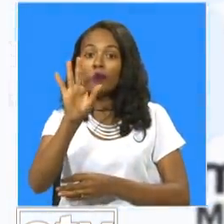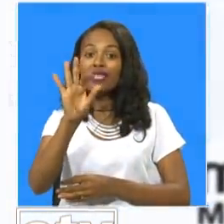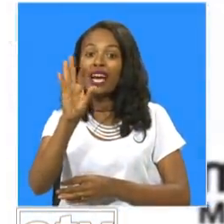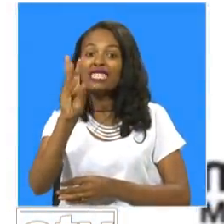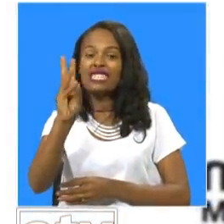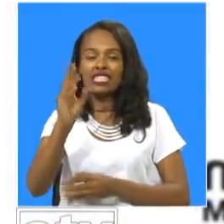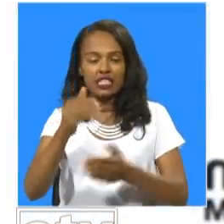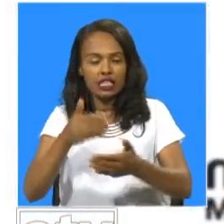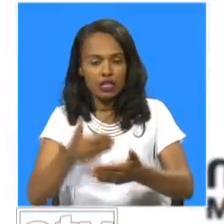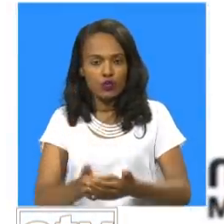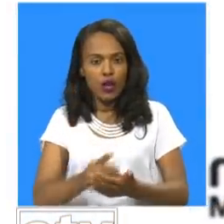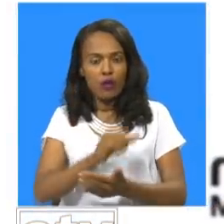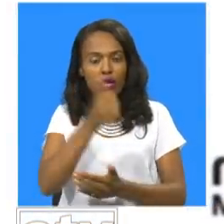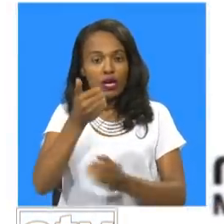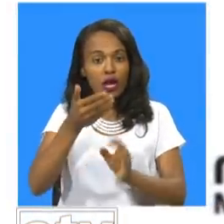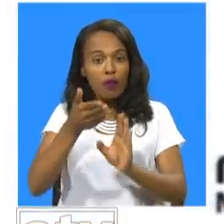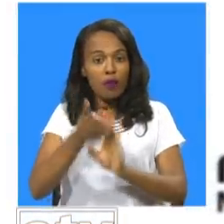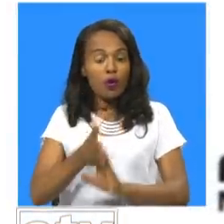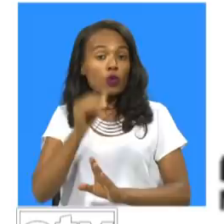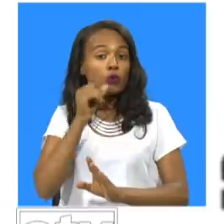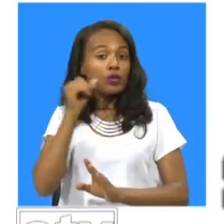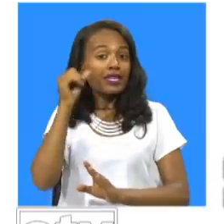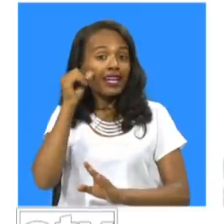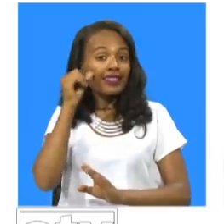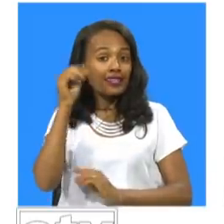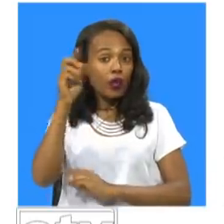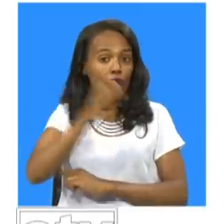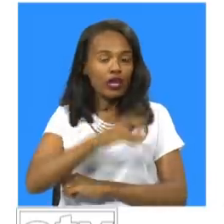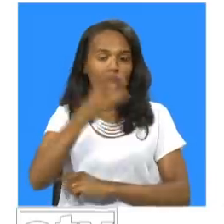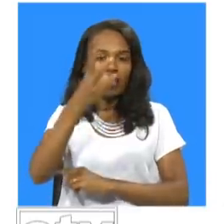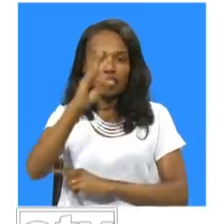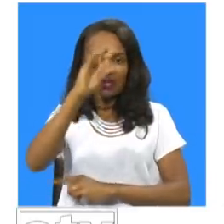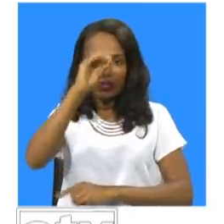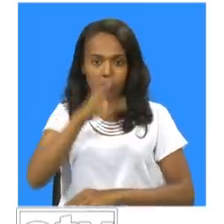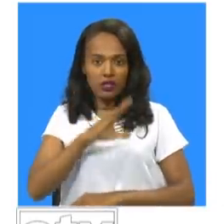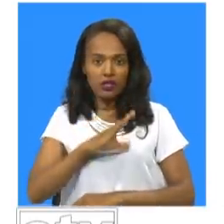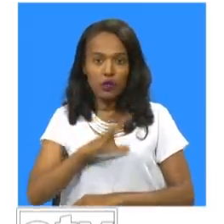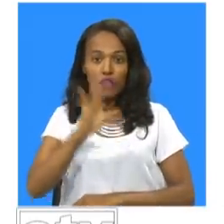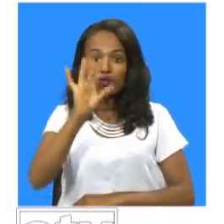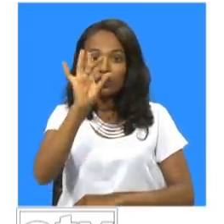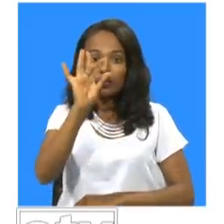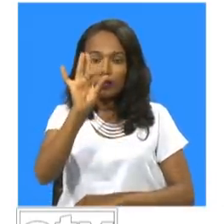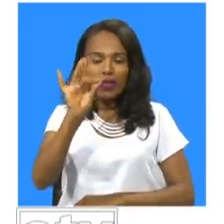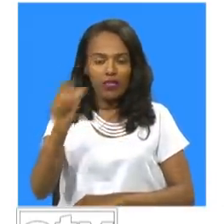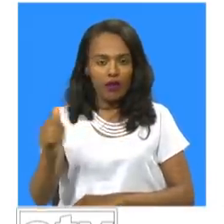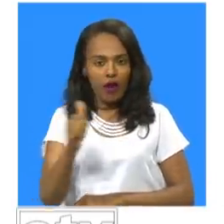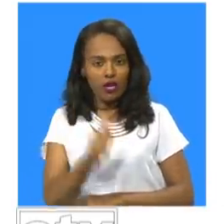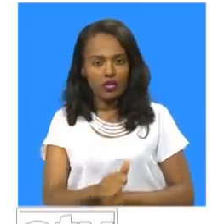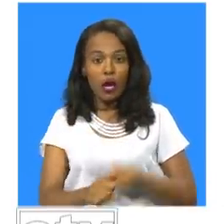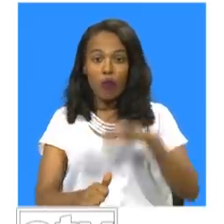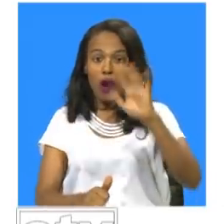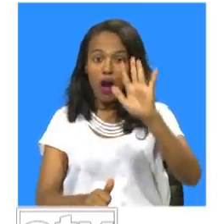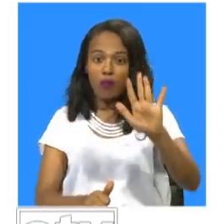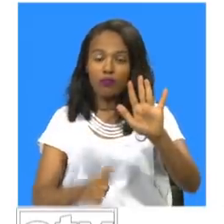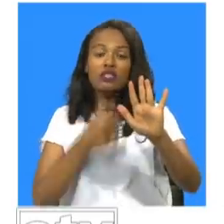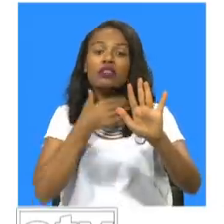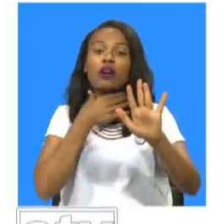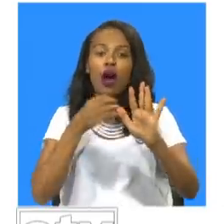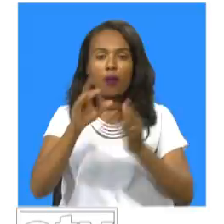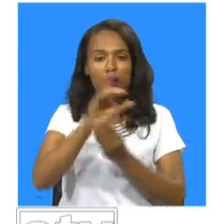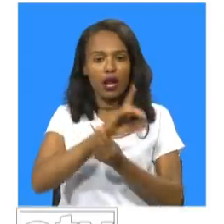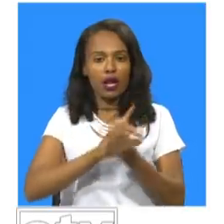2156 ደርሷል። በሌላ መልኩ በትናንትናው ዕለት 17 ሰዎች 8 ከአዲስ አበባ፣ 5 ከአማራ